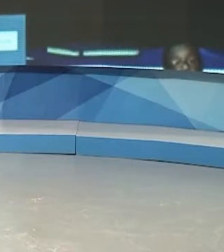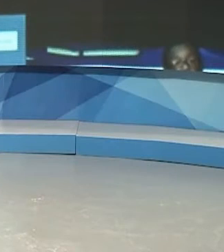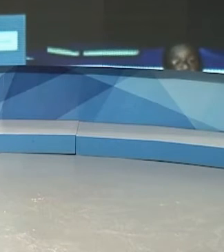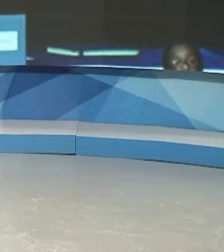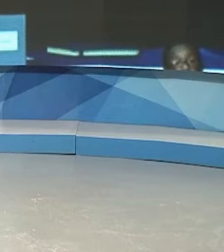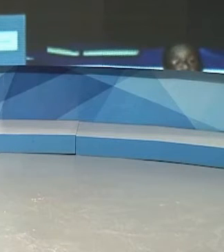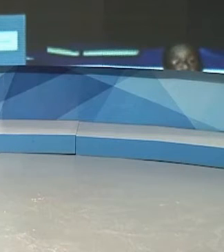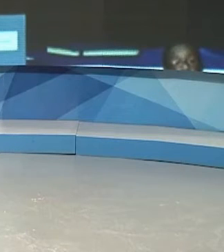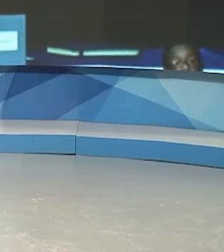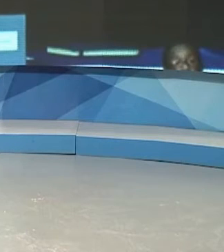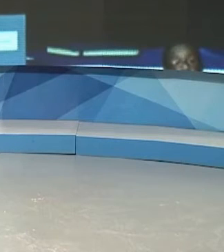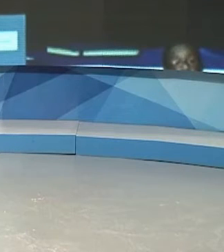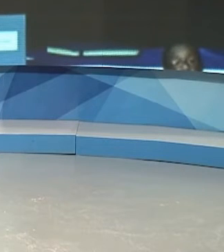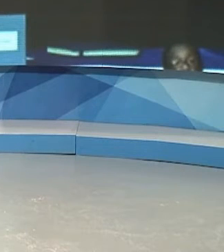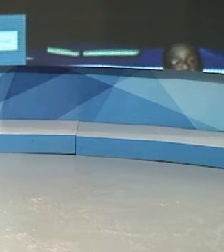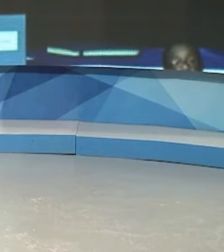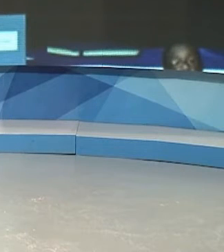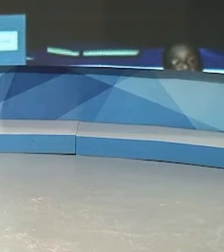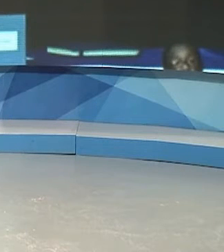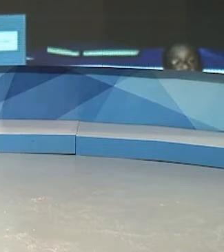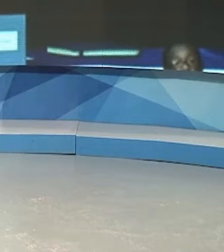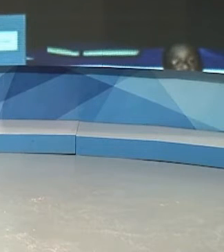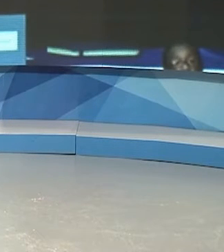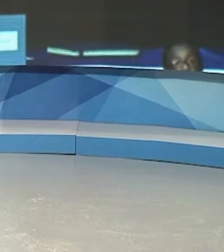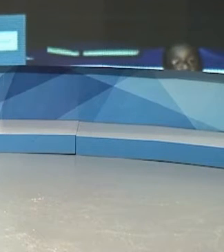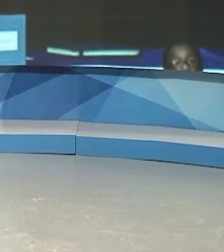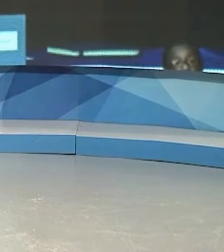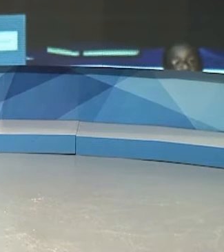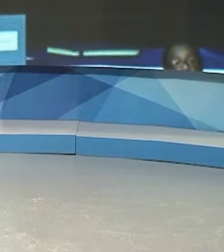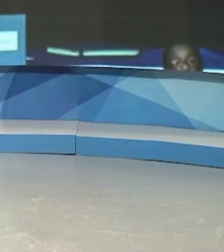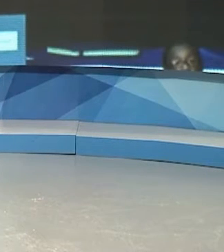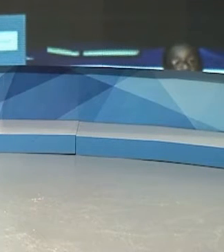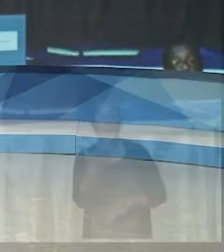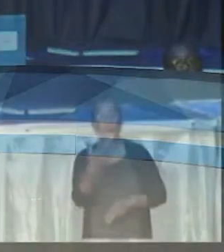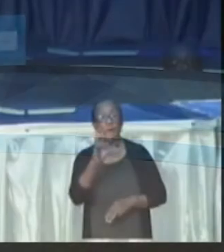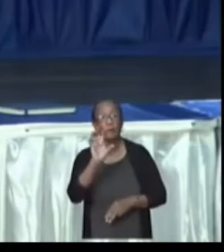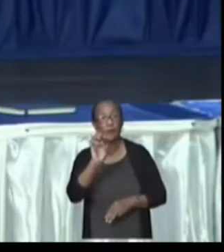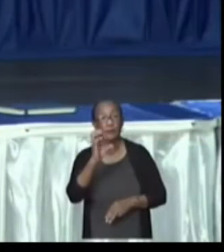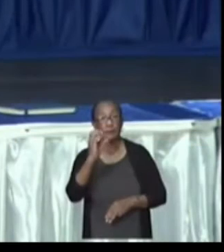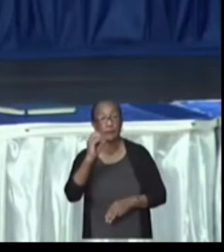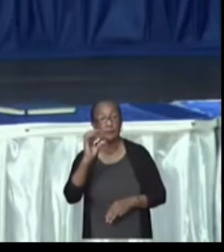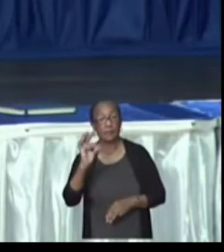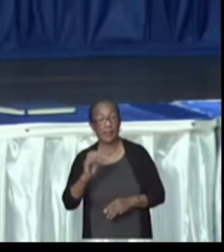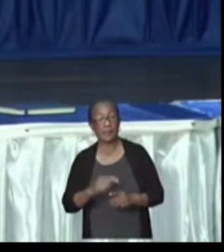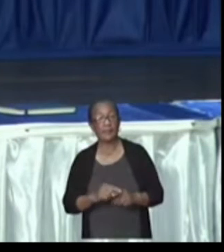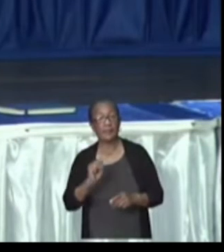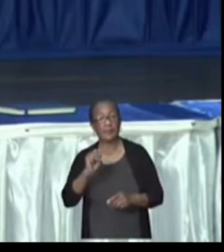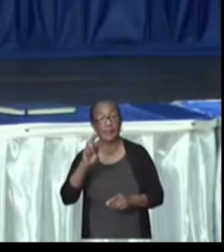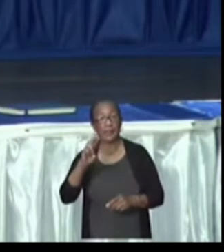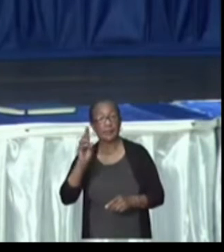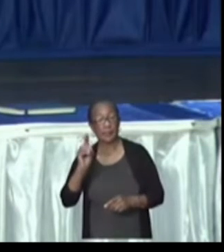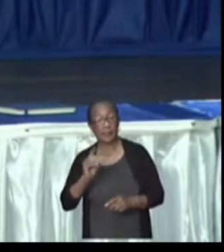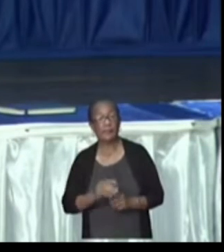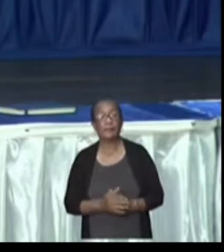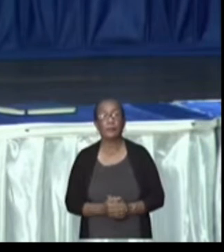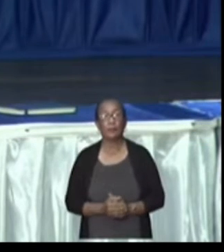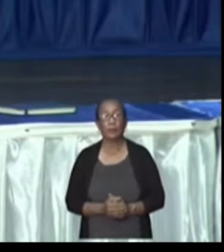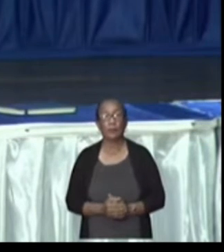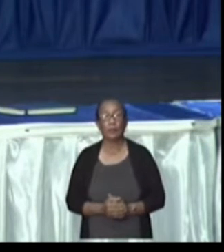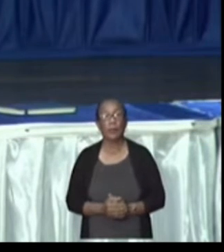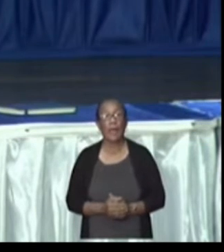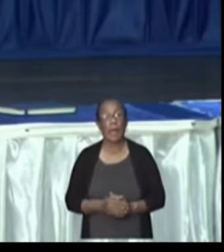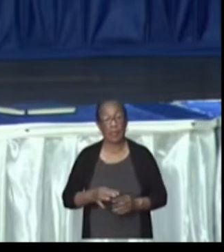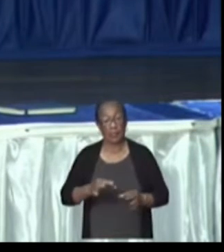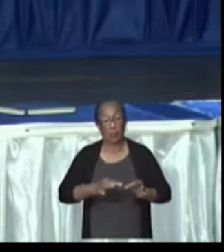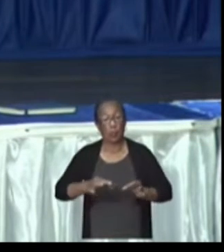gaat in op de overige routes en wat de veranderde prijzen zullen zijn. Dat houdt in dus de routes